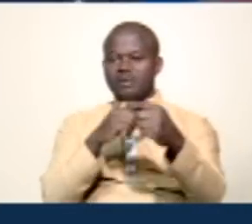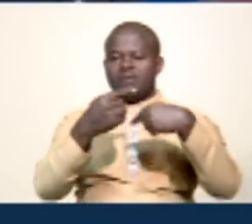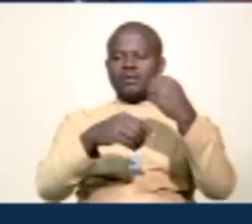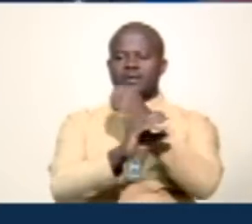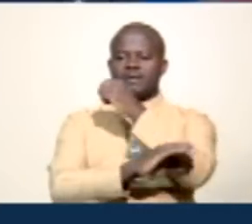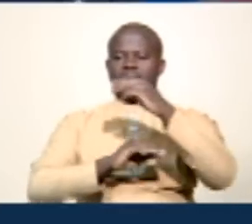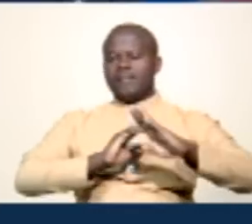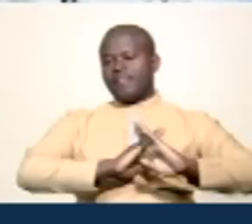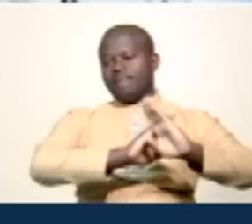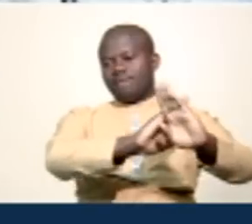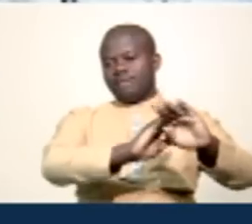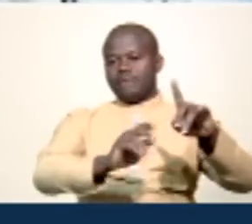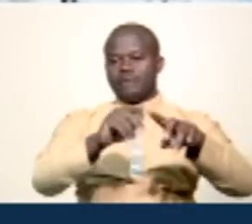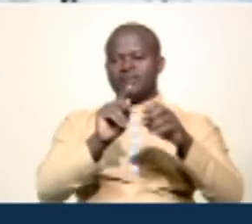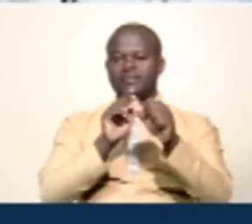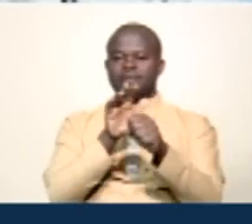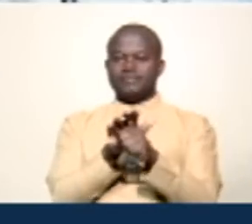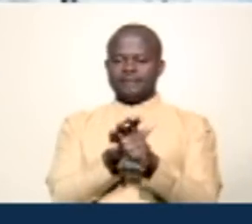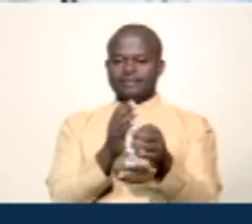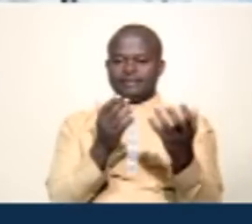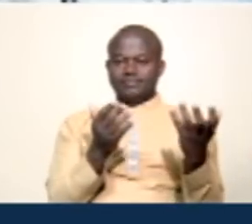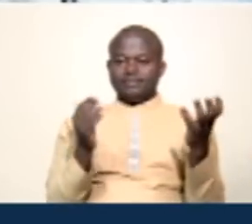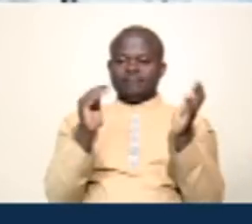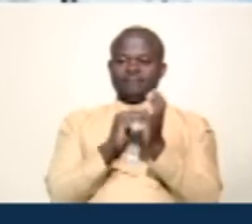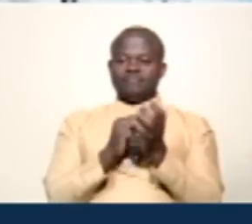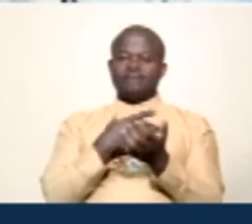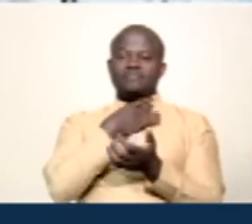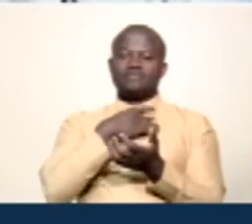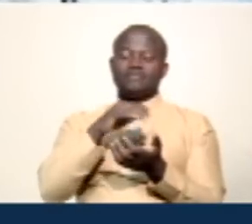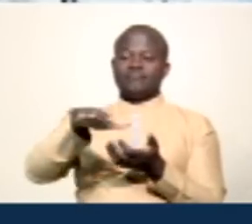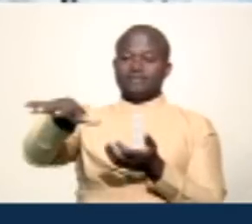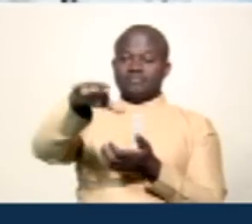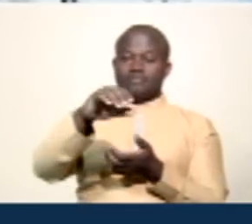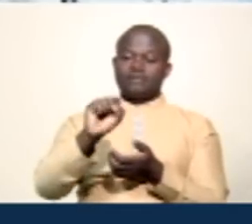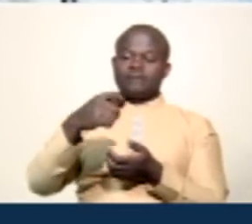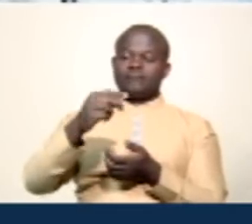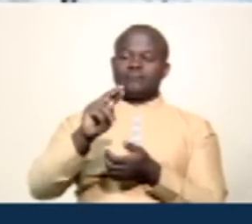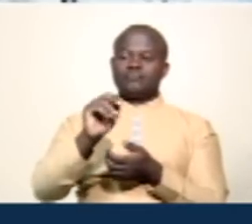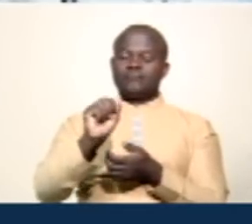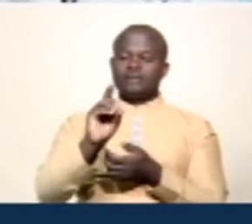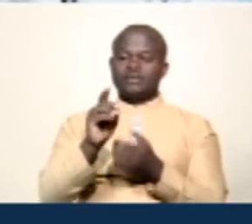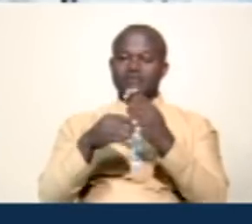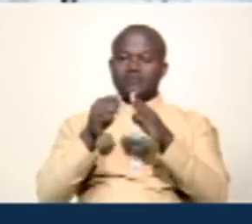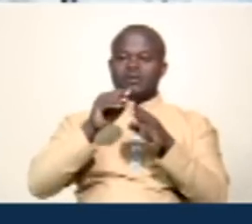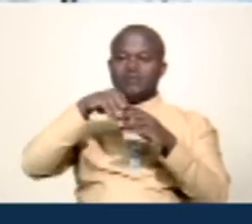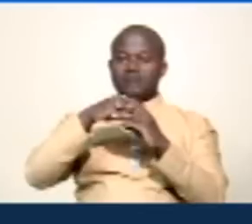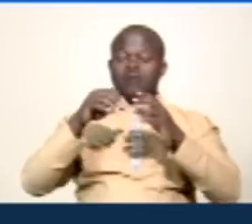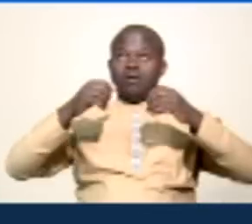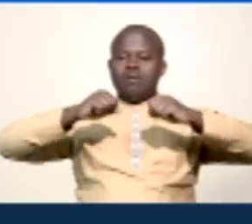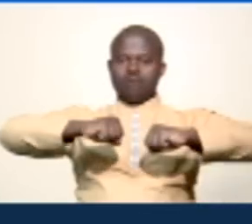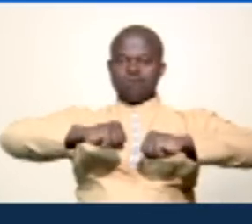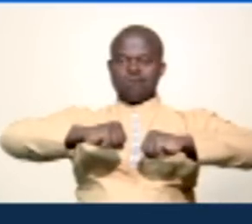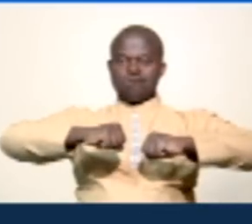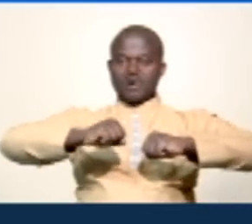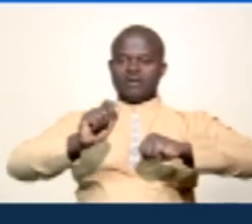gihugu rwo kurwanya iterabwoba. Bakaba kandi barasuye icyanya cya Esplanade de l'Amazone cyubatsemo ikibumbano